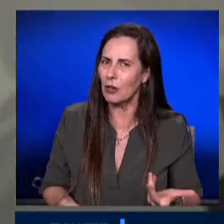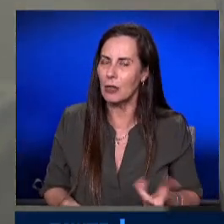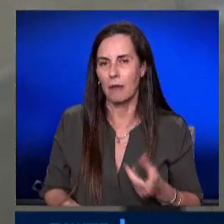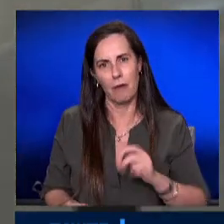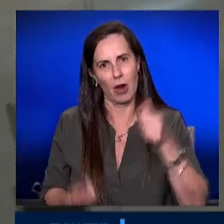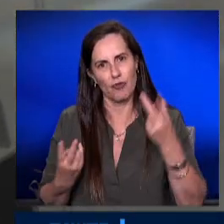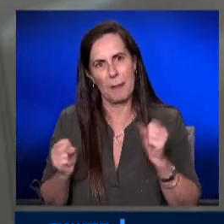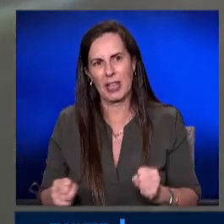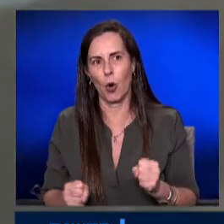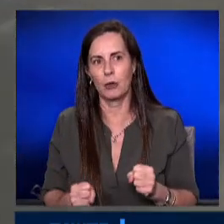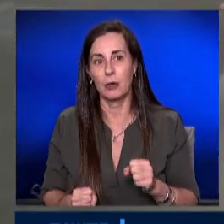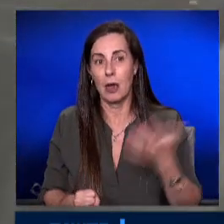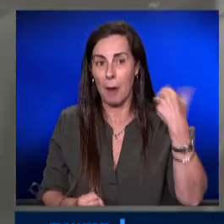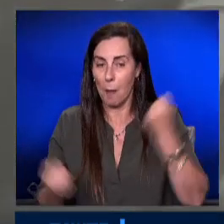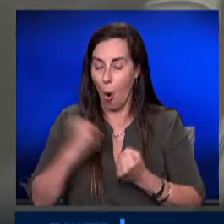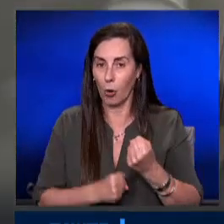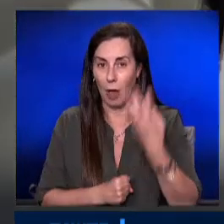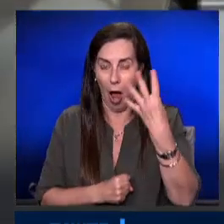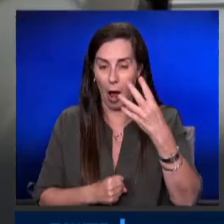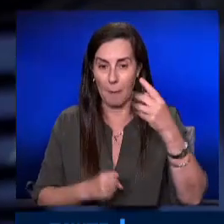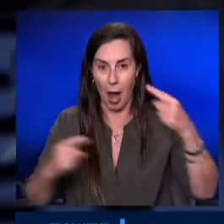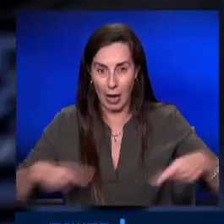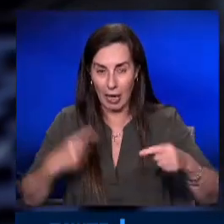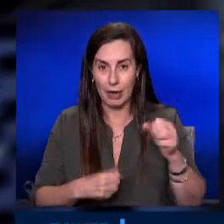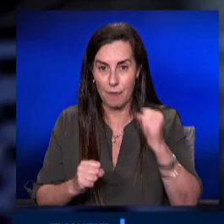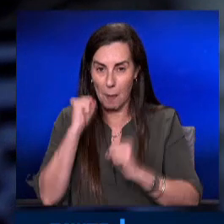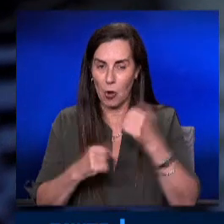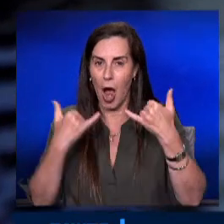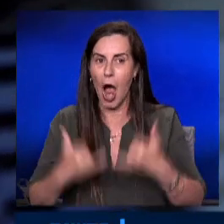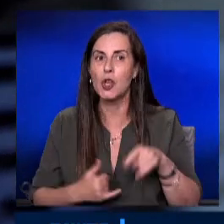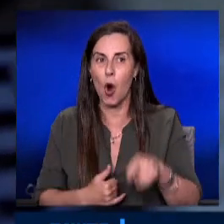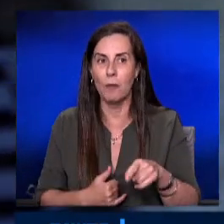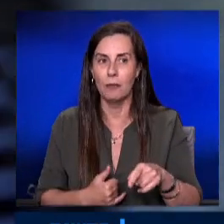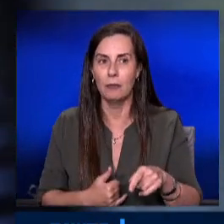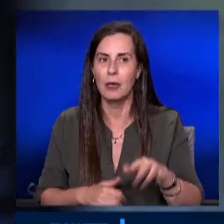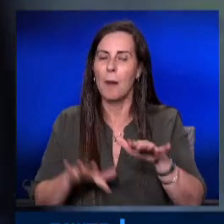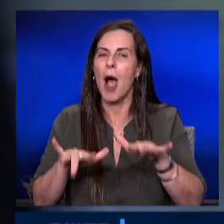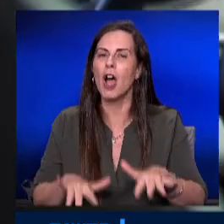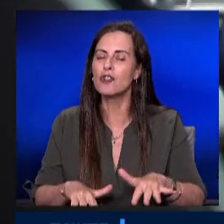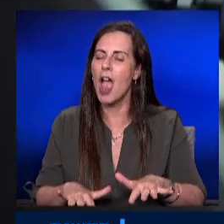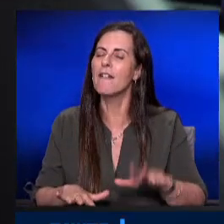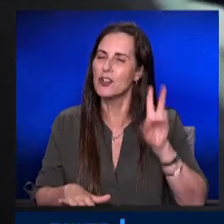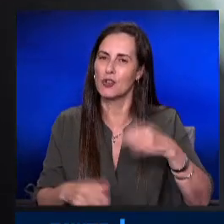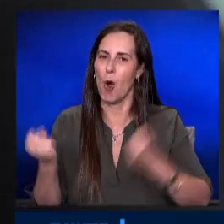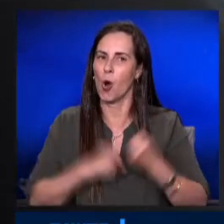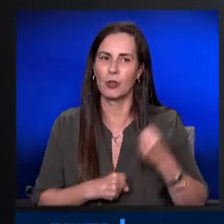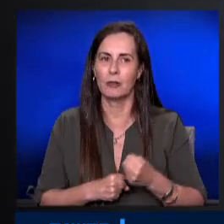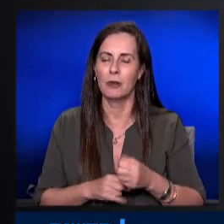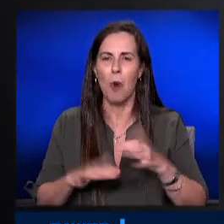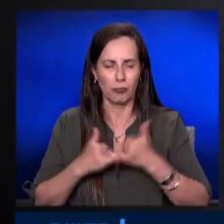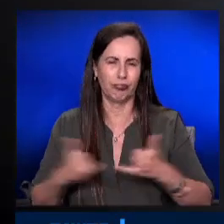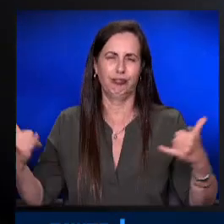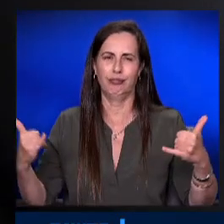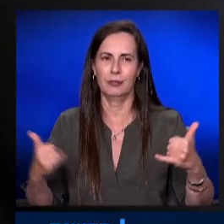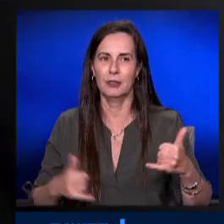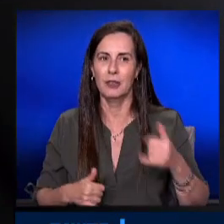לבטיחות. אם פעם רכב היה 4 גלגלים ומנוע, היום אנחנו מדברים על מערכת מחשוב מאוד מאוד כבדה, מאוד מתקדמת.